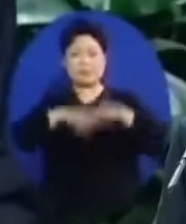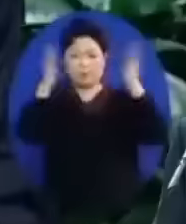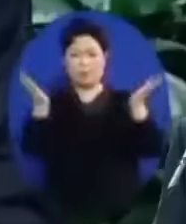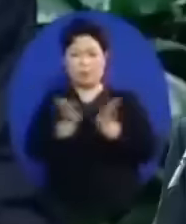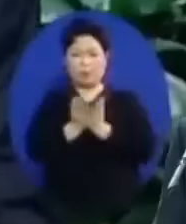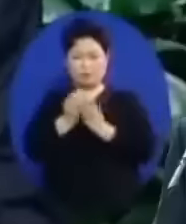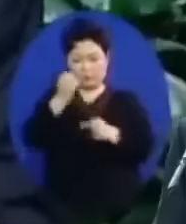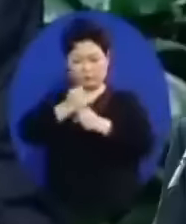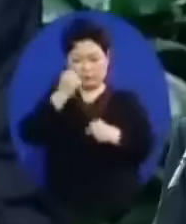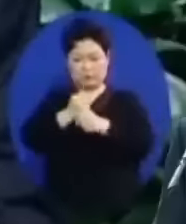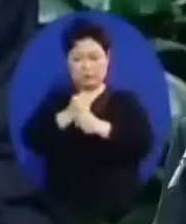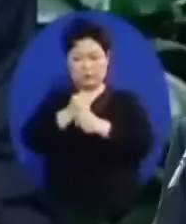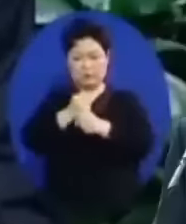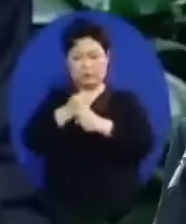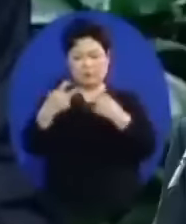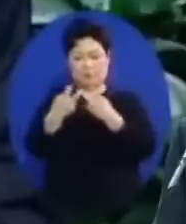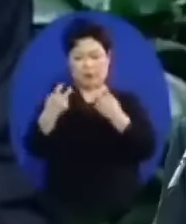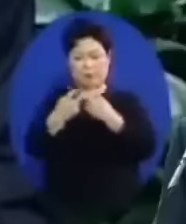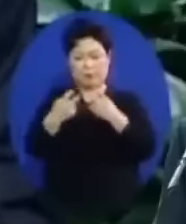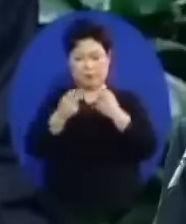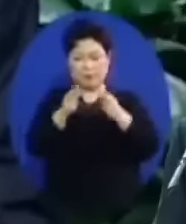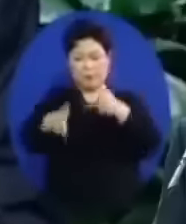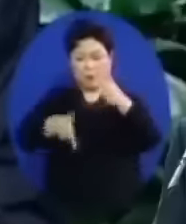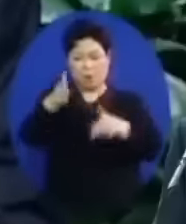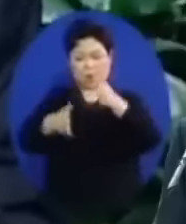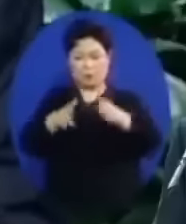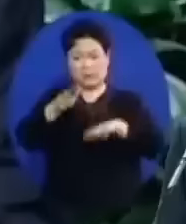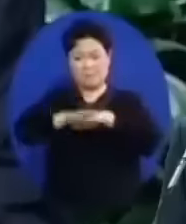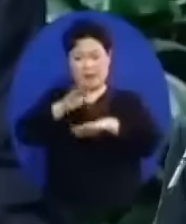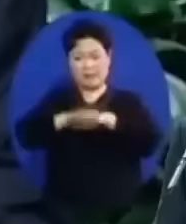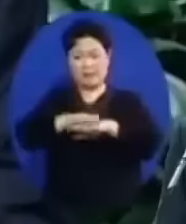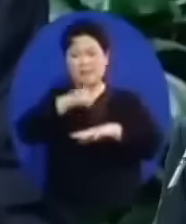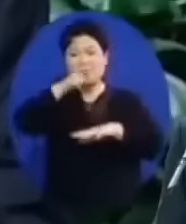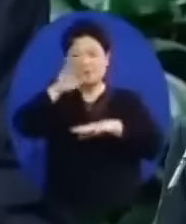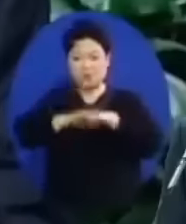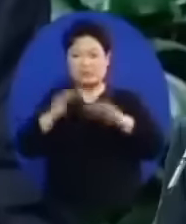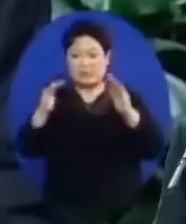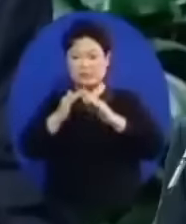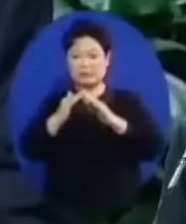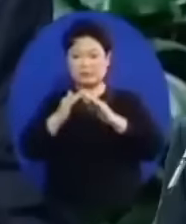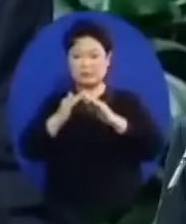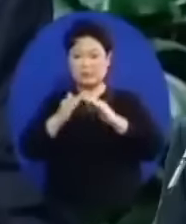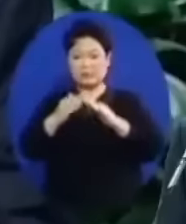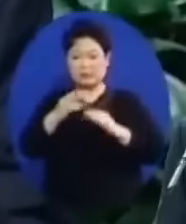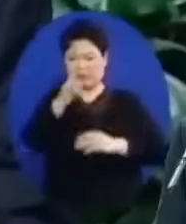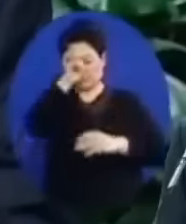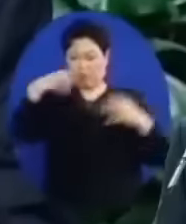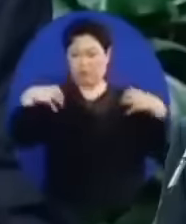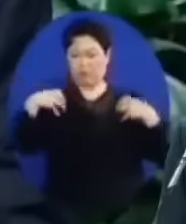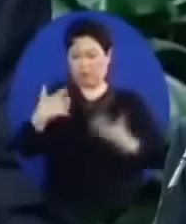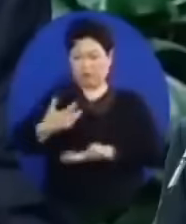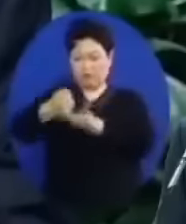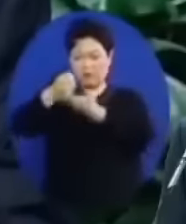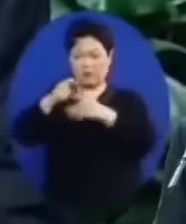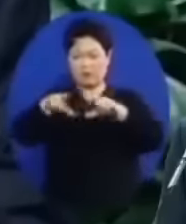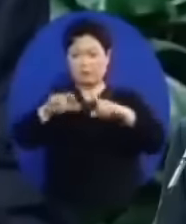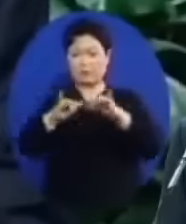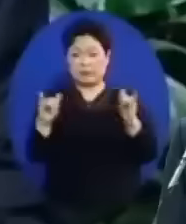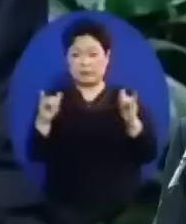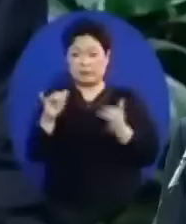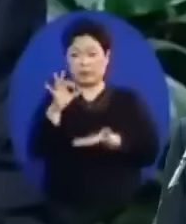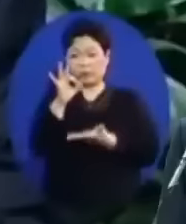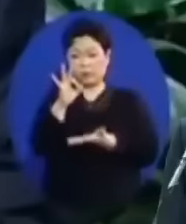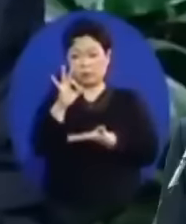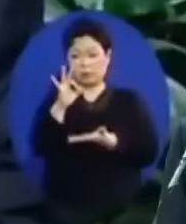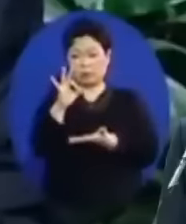모든 생산수단인 공장이나 밭이나 논이나 집이나 물질은 정부가 다 가지고 일반 사람들은